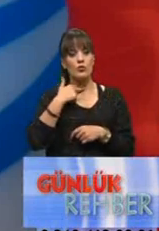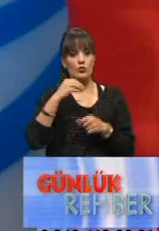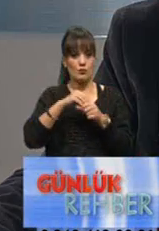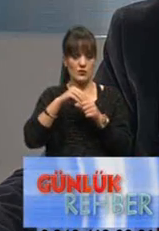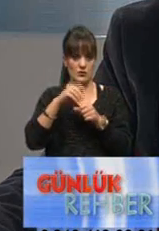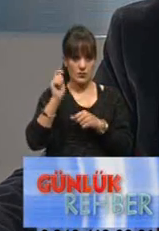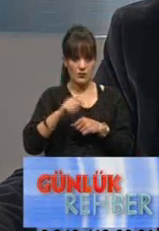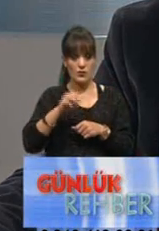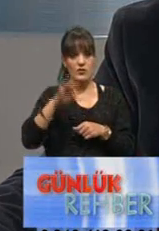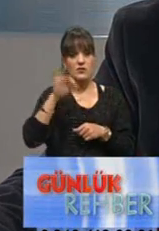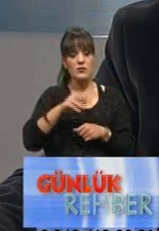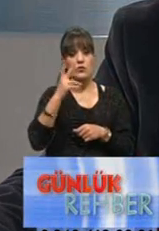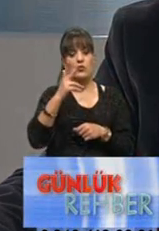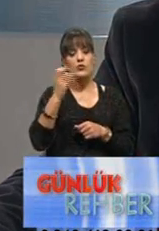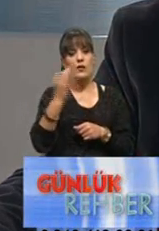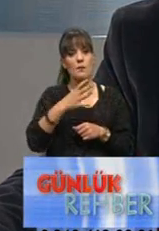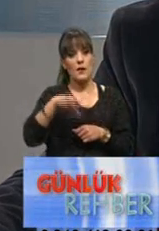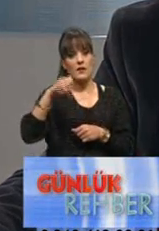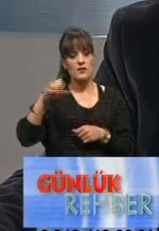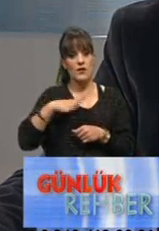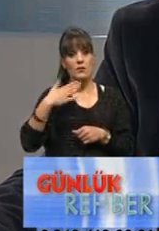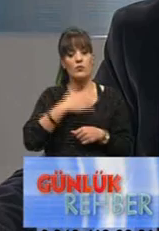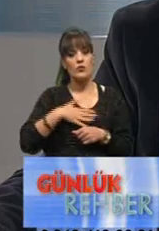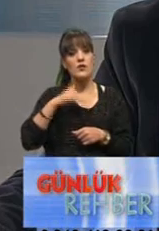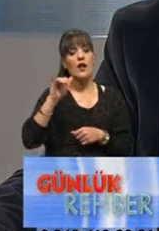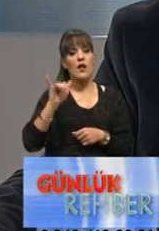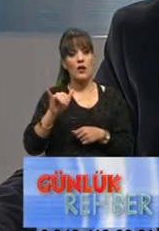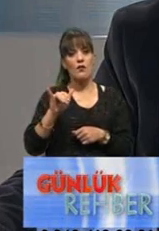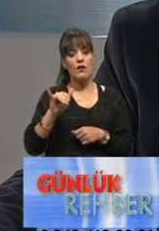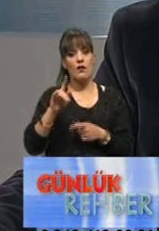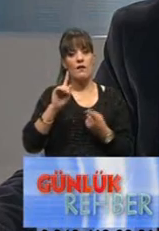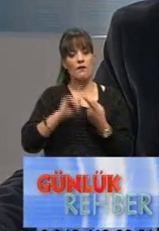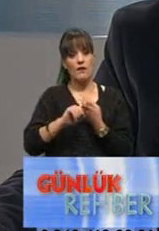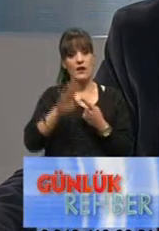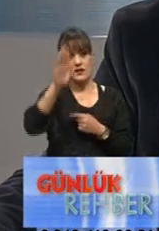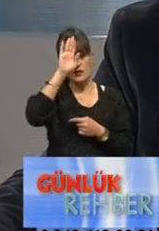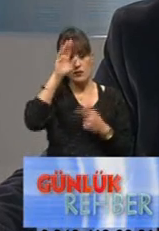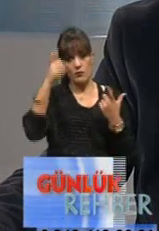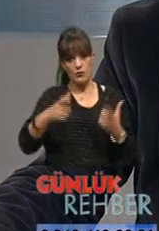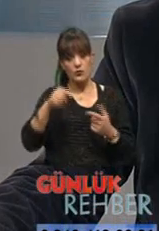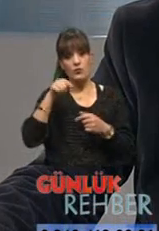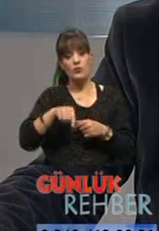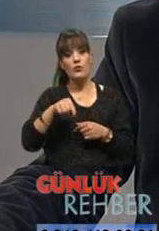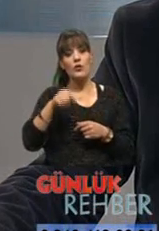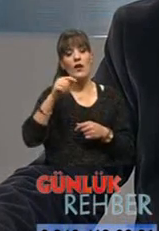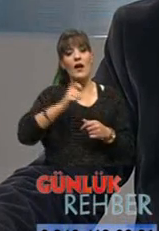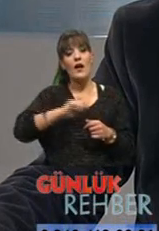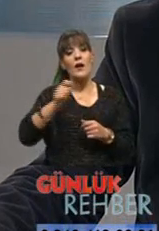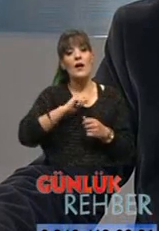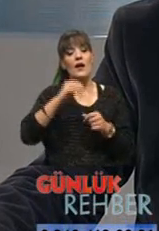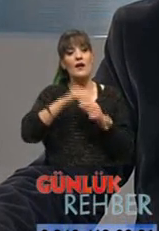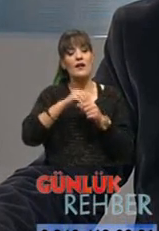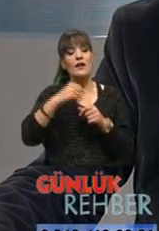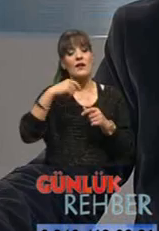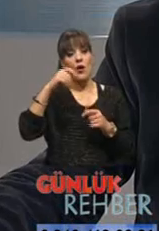nezdinde yapıyoruz. Hı hı. Şu anda 3 tane merkezimiz var. Bursa, Yalova ve İstanbul'da. Burası performans amaçlı